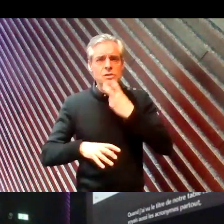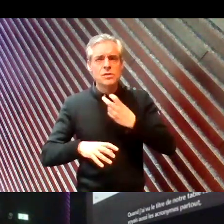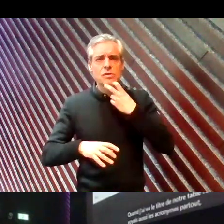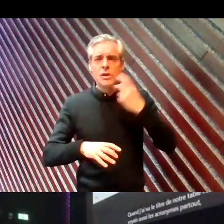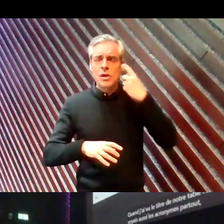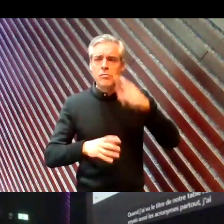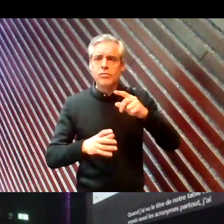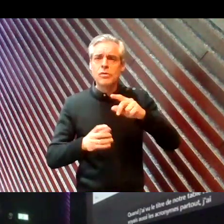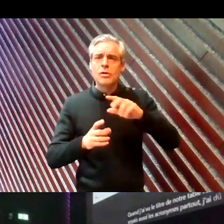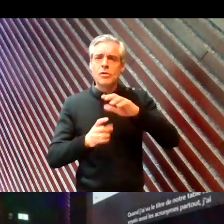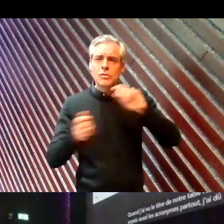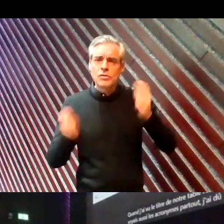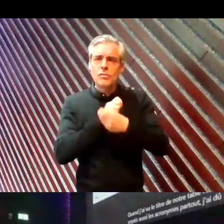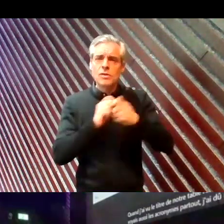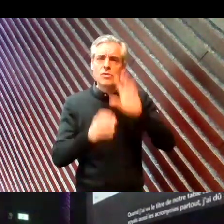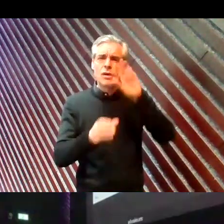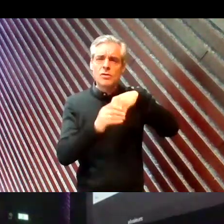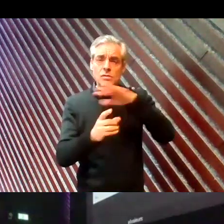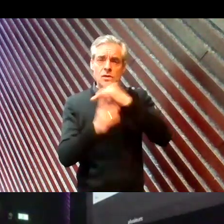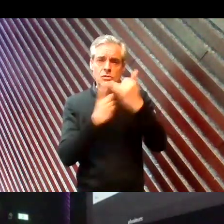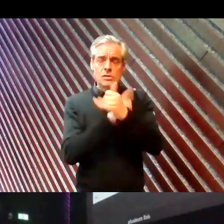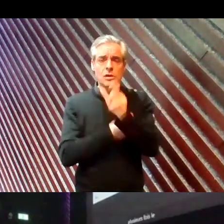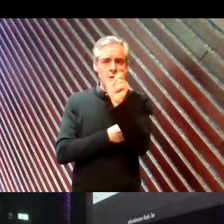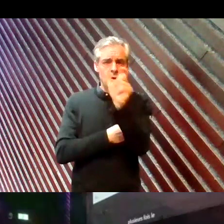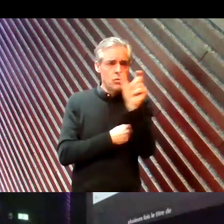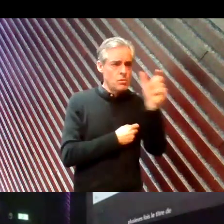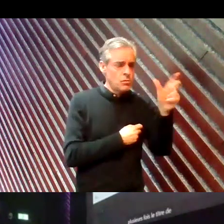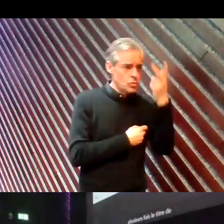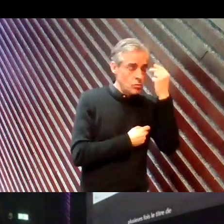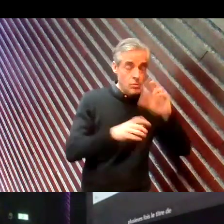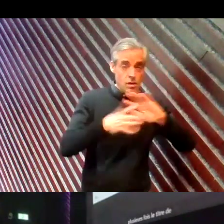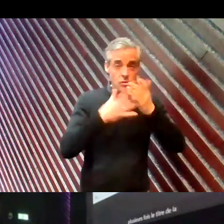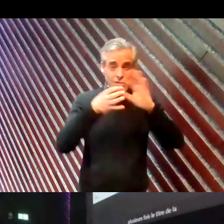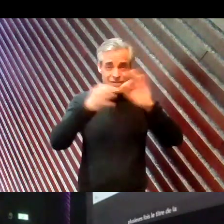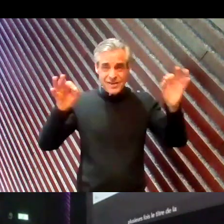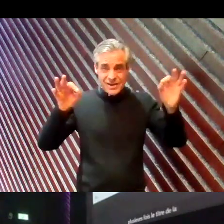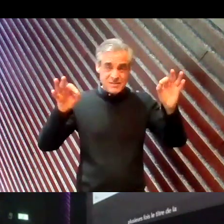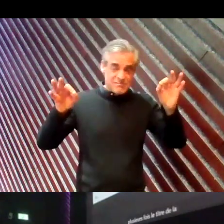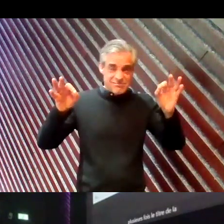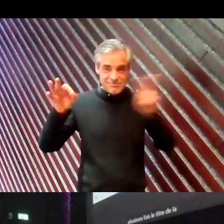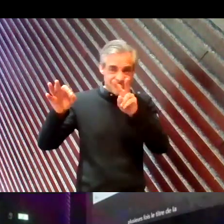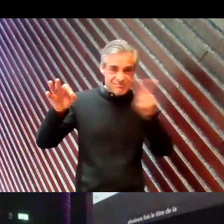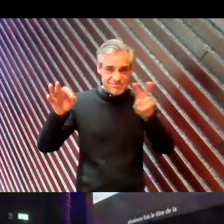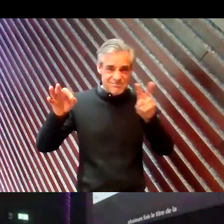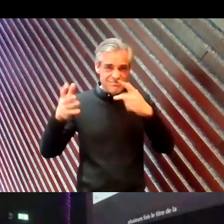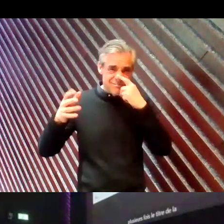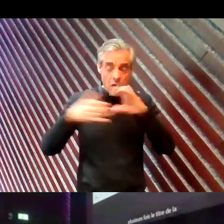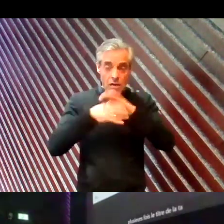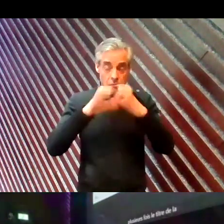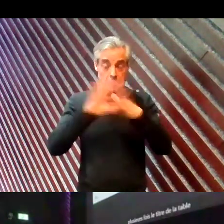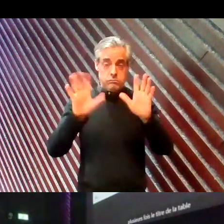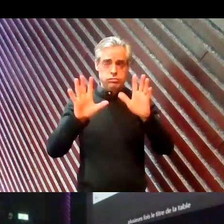la transformation inclusive de la société. Ok, alors je comprends les mots individuellement, mais alors l'ensemble, honnêtement, parfois ça peut sembler un peu